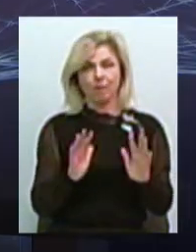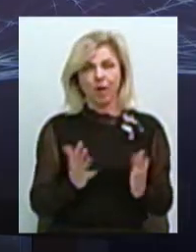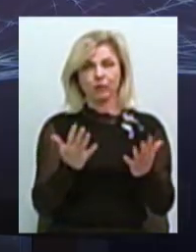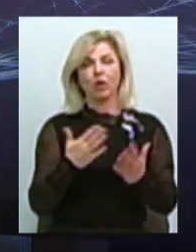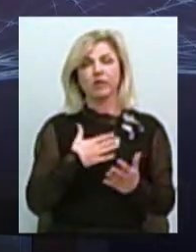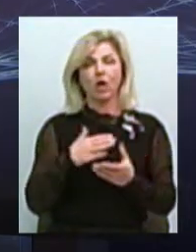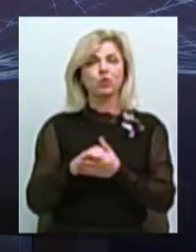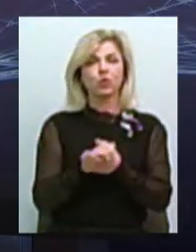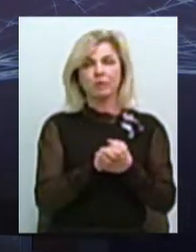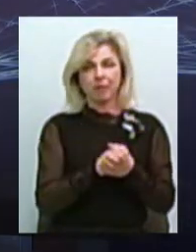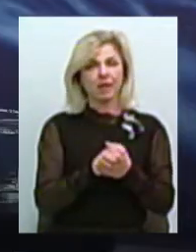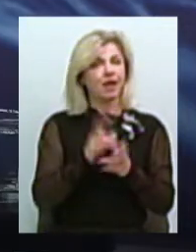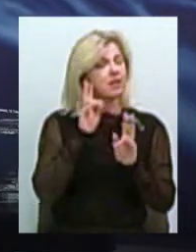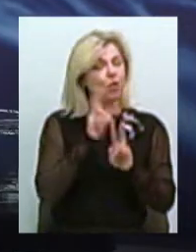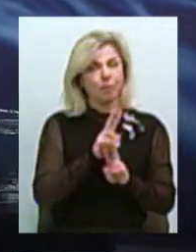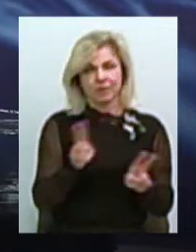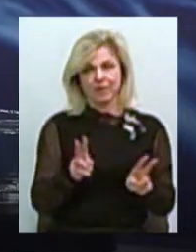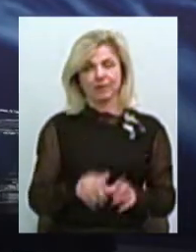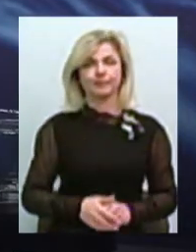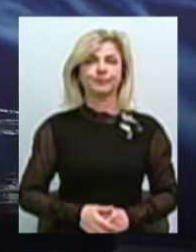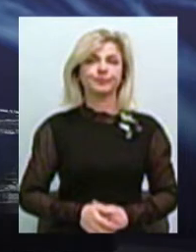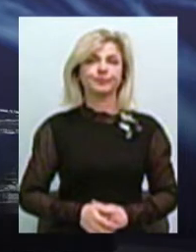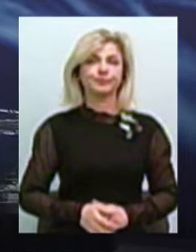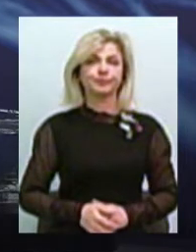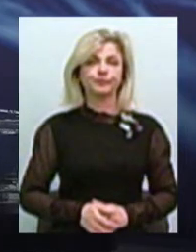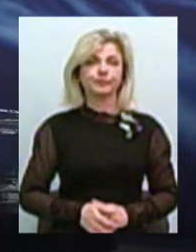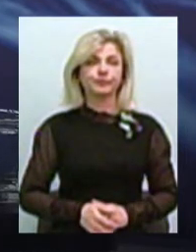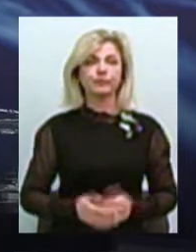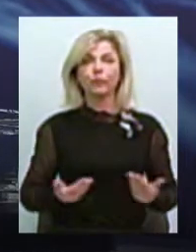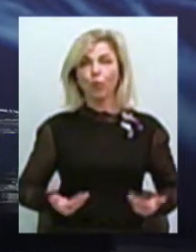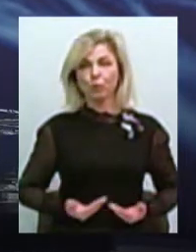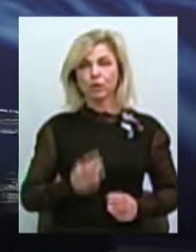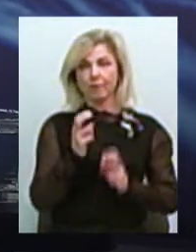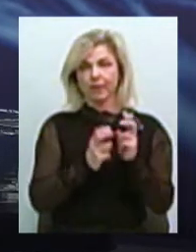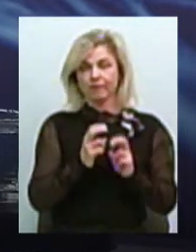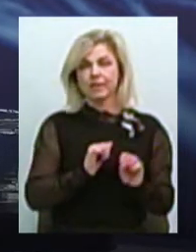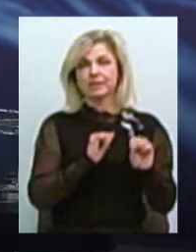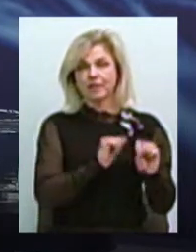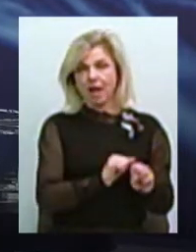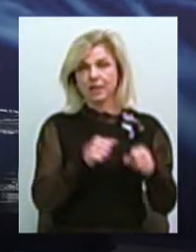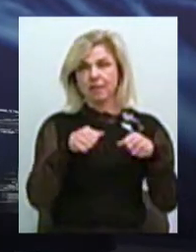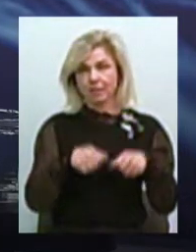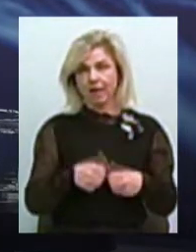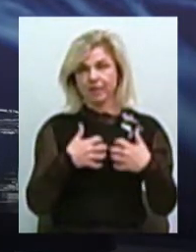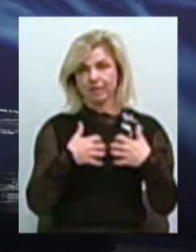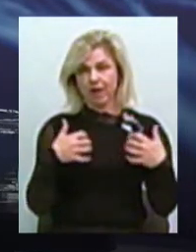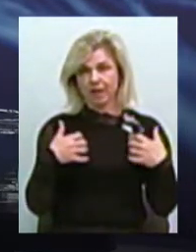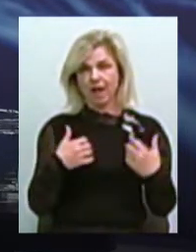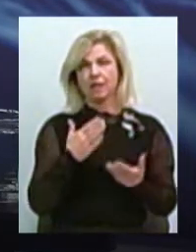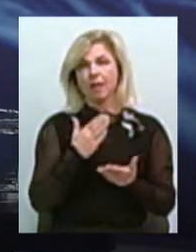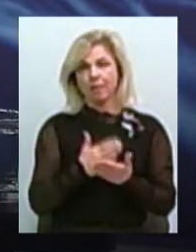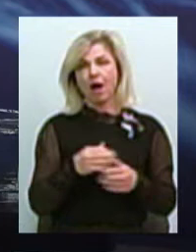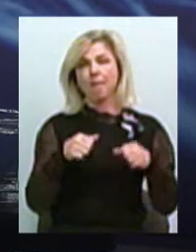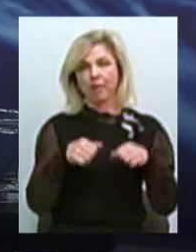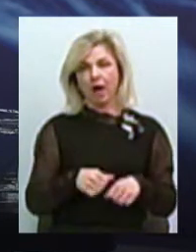таке необізнане. Не знаю. Адже комунальне підприємство захист прав тварин не має права на